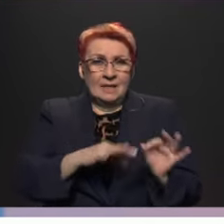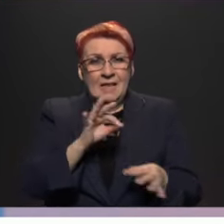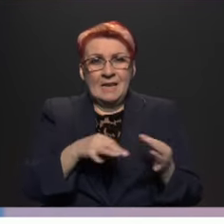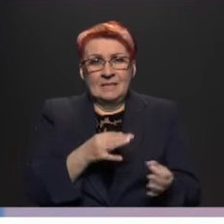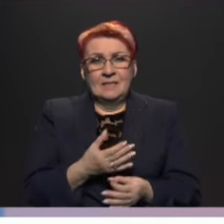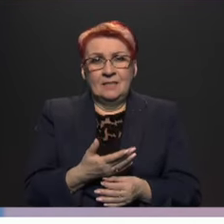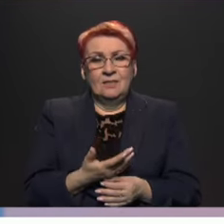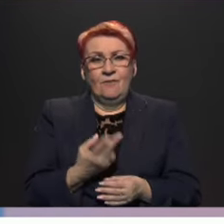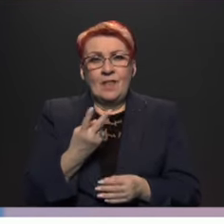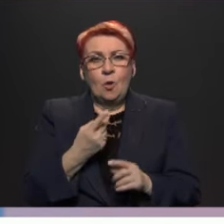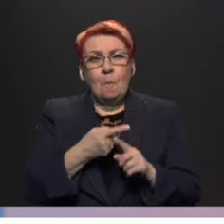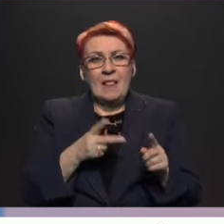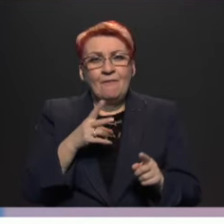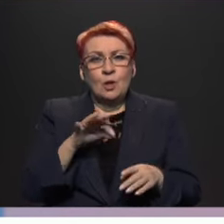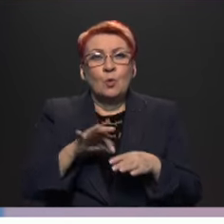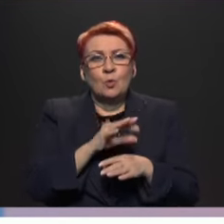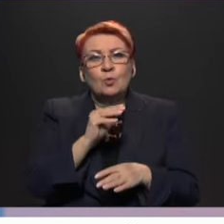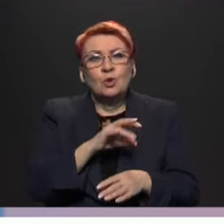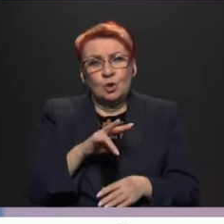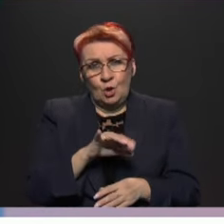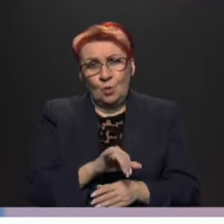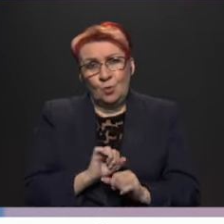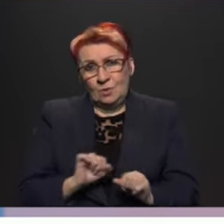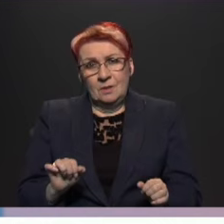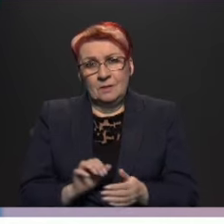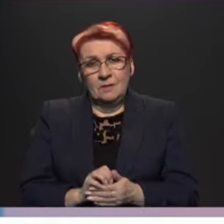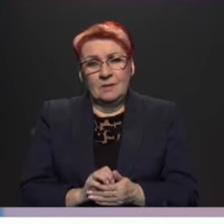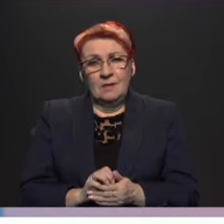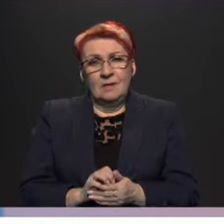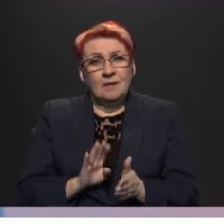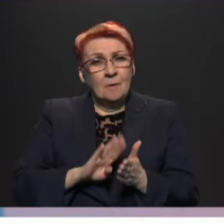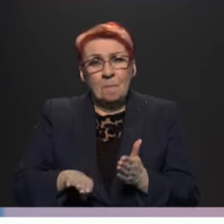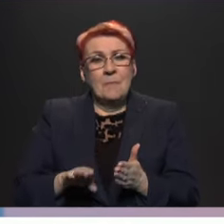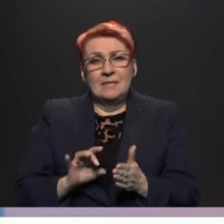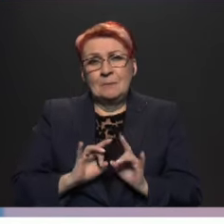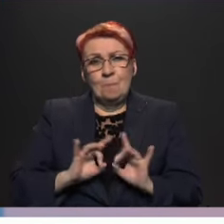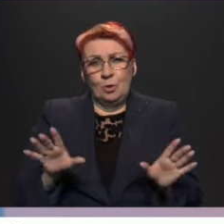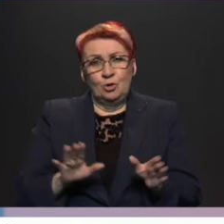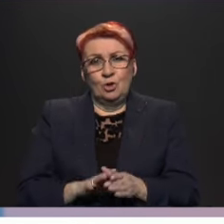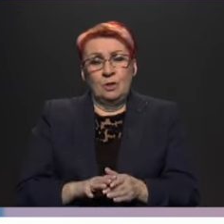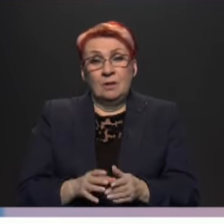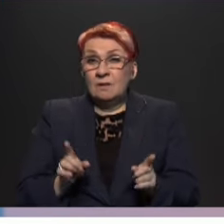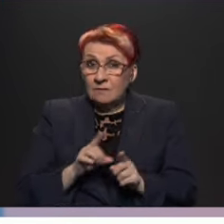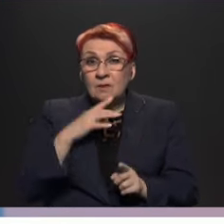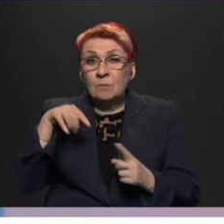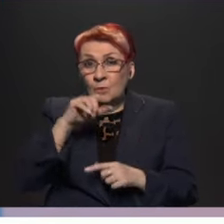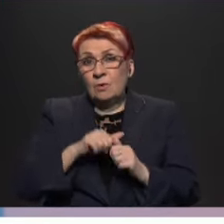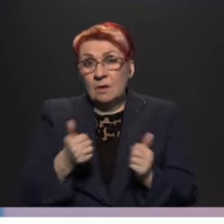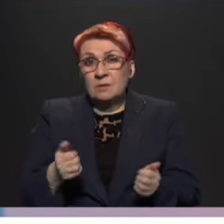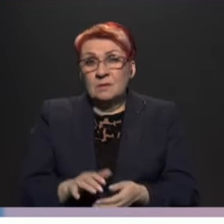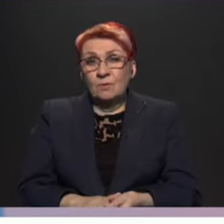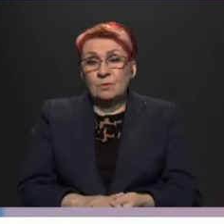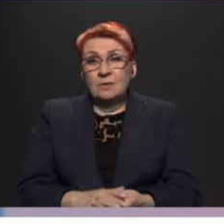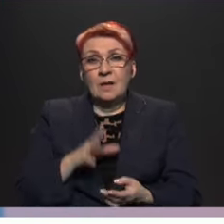свою вторую половинку, потому что вот так вот беспочвенно распадаются браки, особенно когда